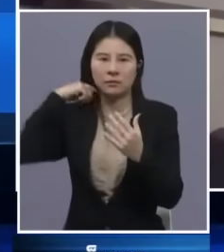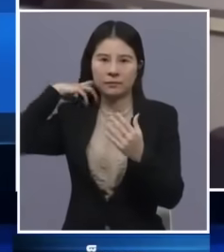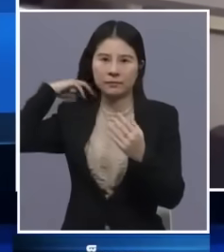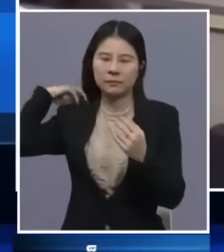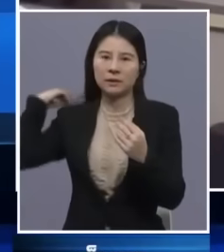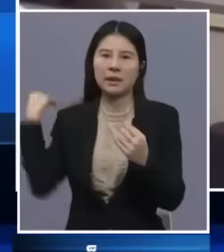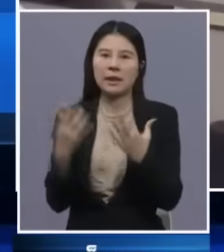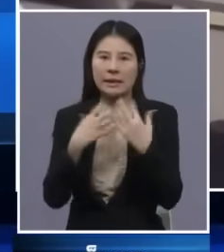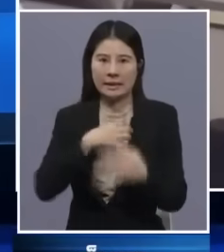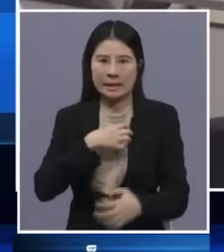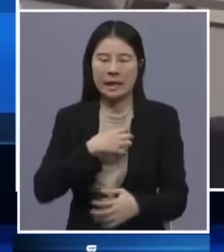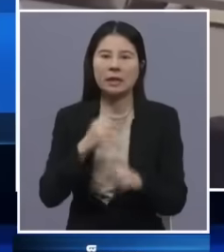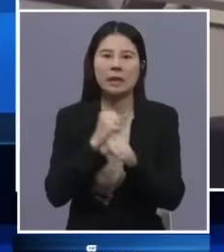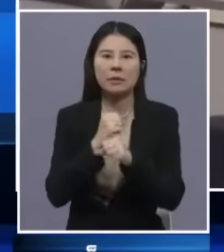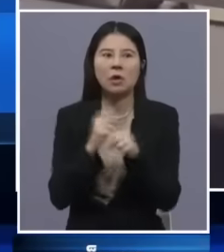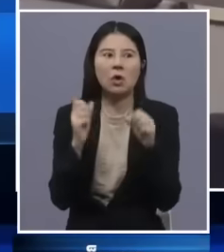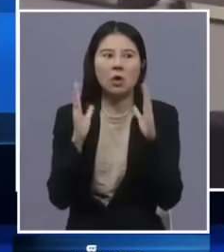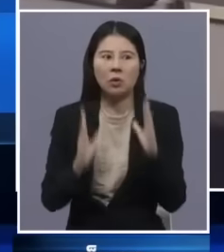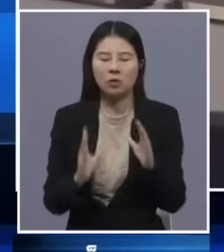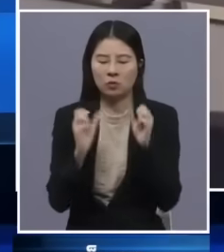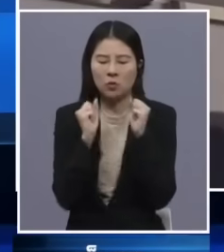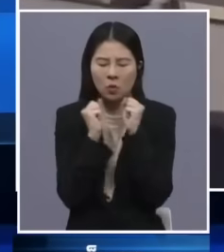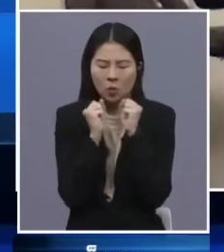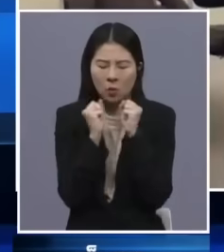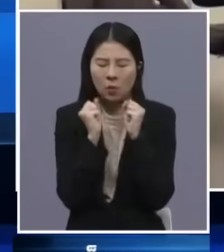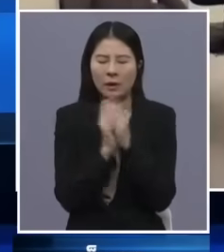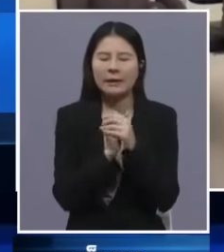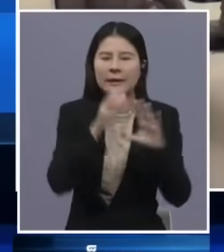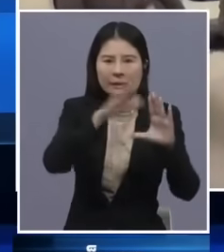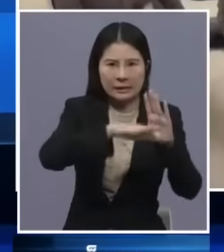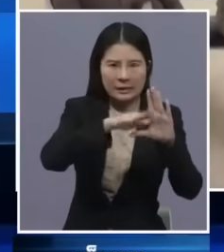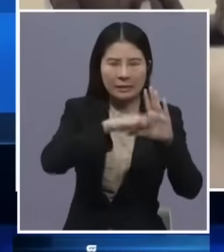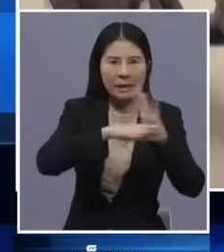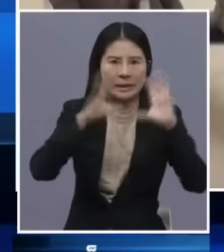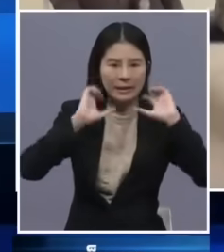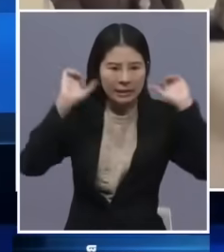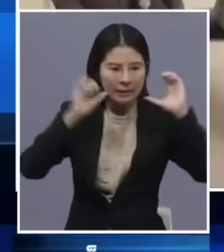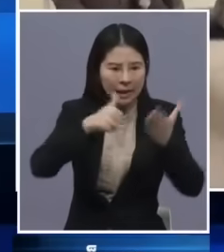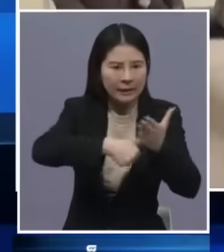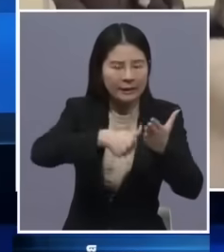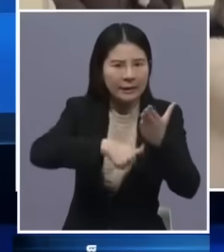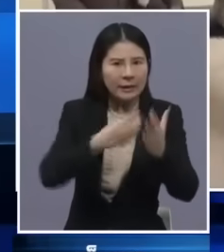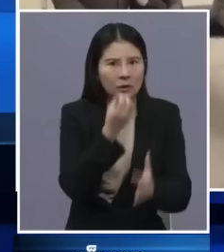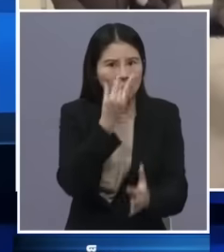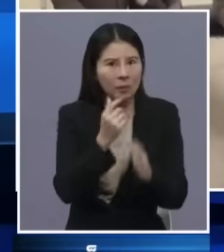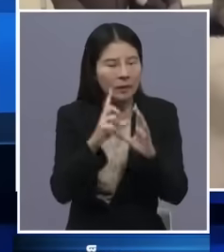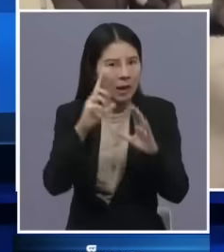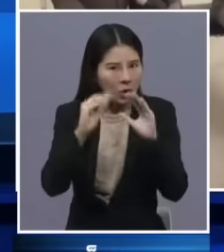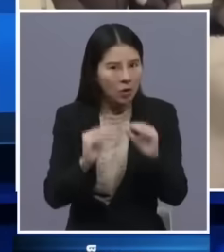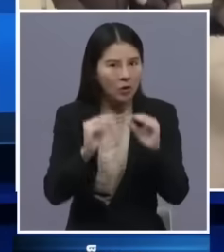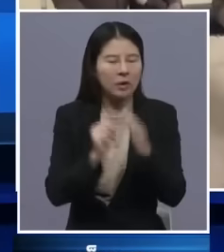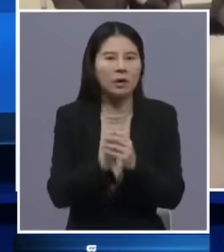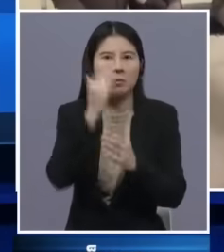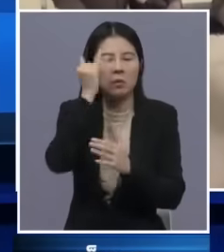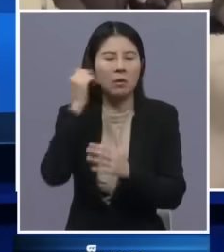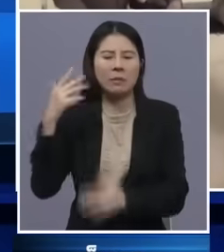ทำให้ลูกหนี้รายอื่นเกรงกลัวหรือเปล่าเลยไม่กล้าไปลงทะเบียนตรงนี ้ เพราะกลัวว่าเดี๋ยวพอไปลงทะเบียนเนี่ยผลประโยชน์ที่ตัวเ